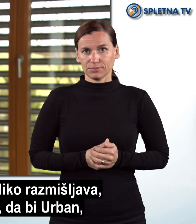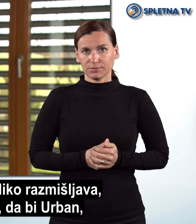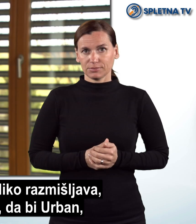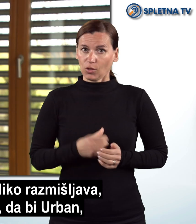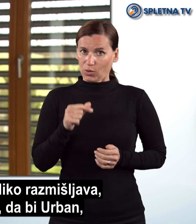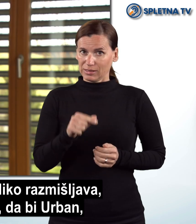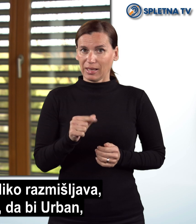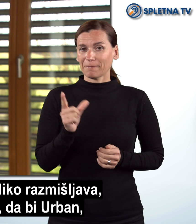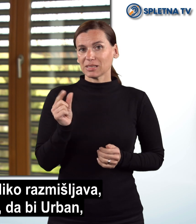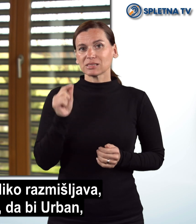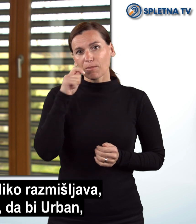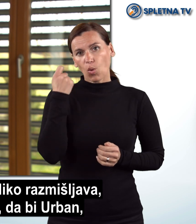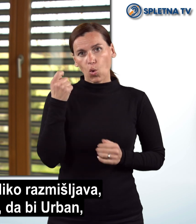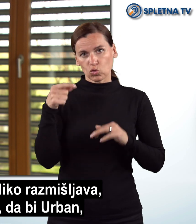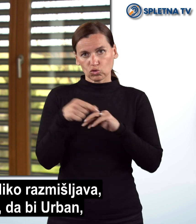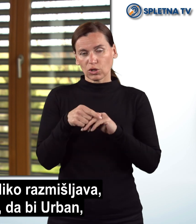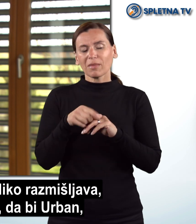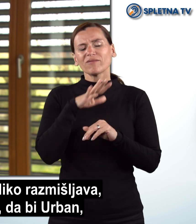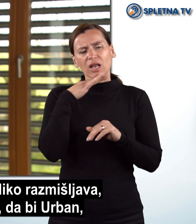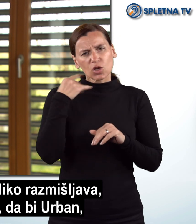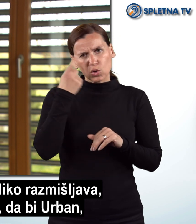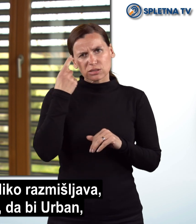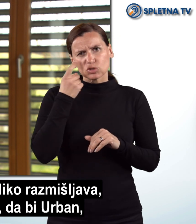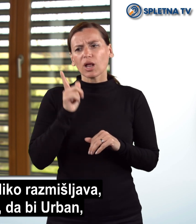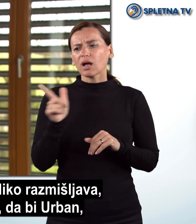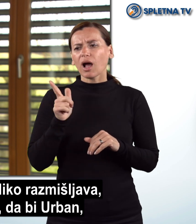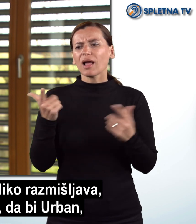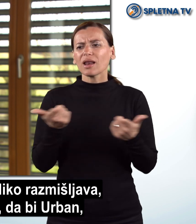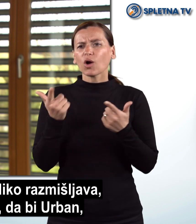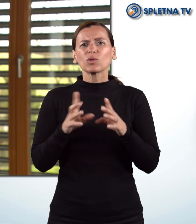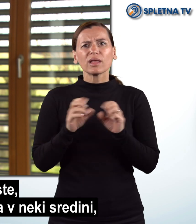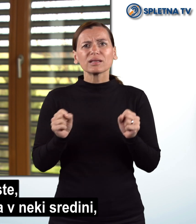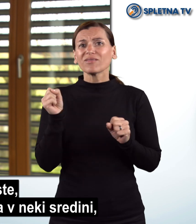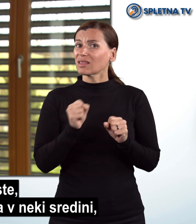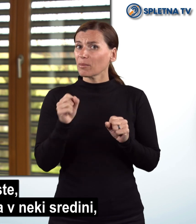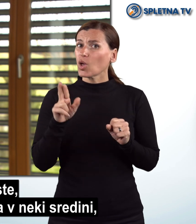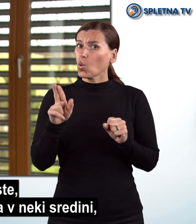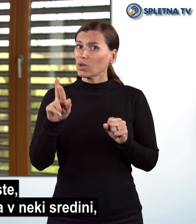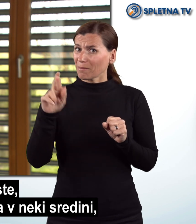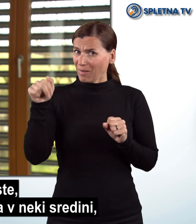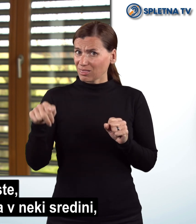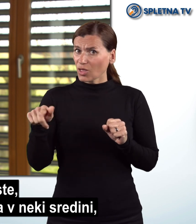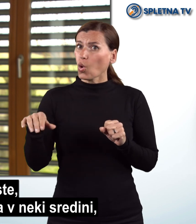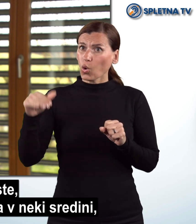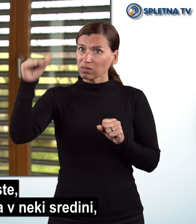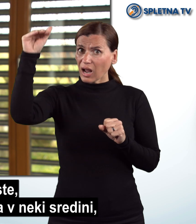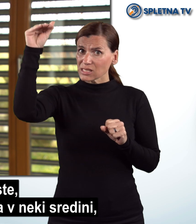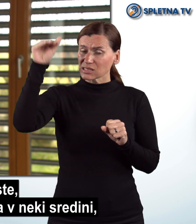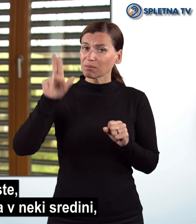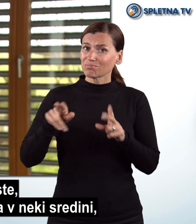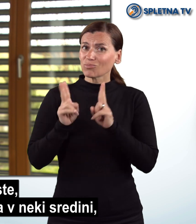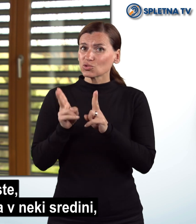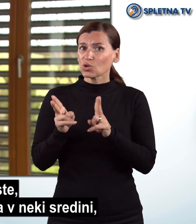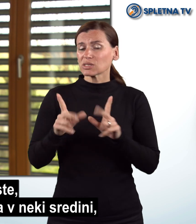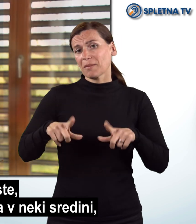O tem z možem že veliko razmišljava, kaj lahko narediva, da bi Urban, ko odraste, imel možnost